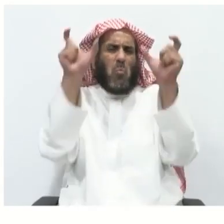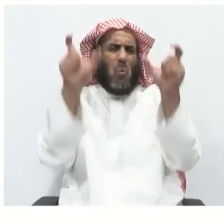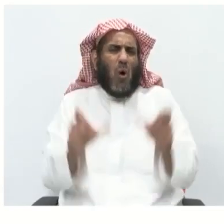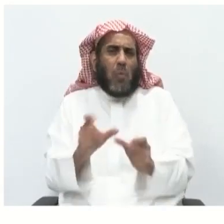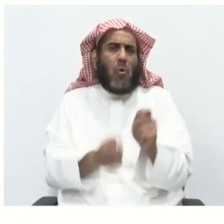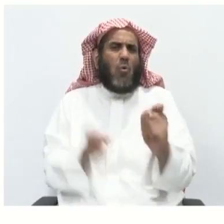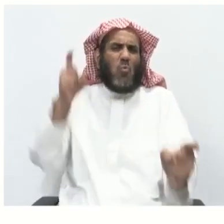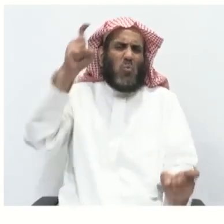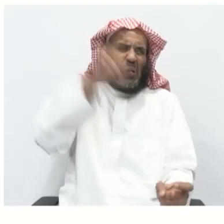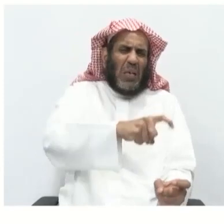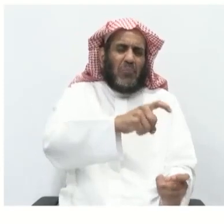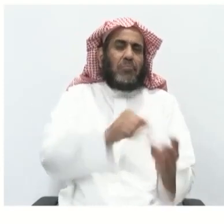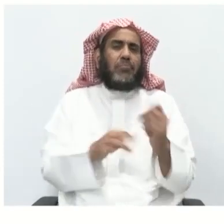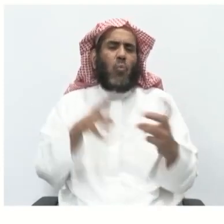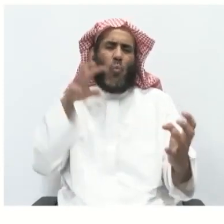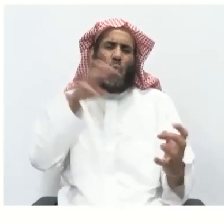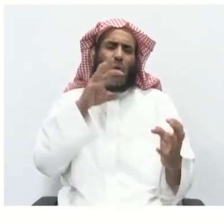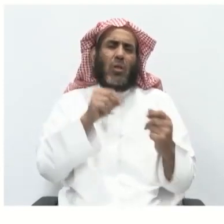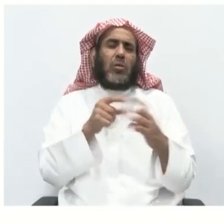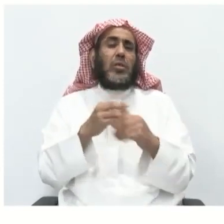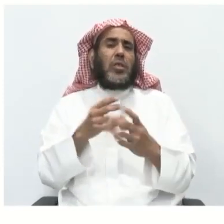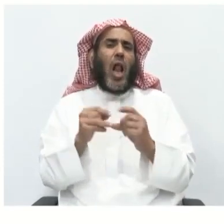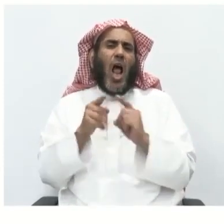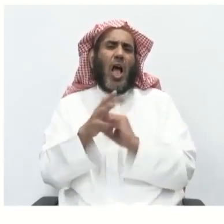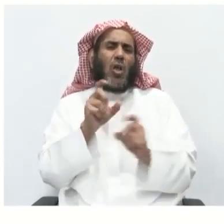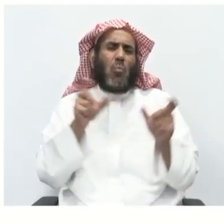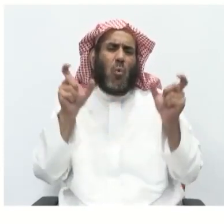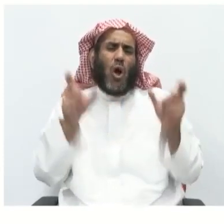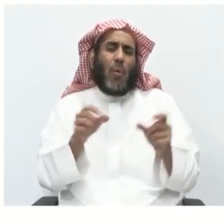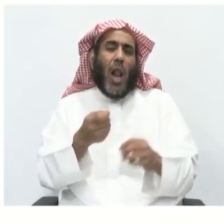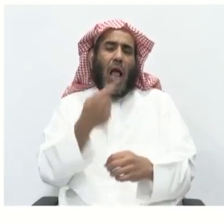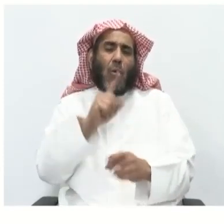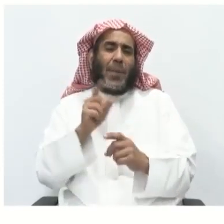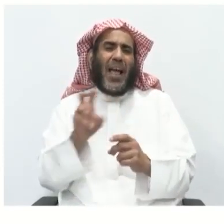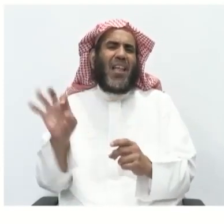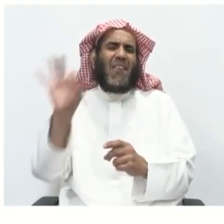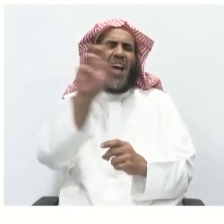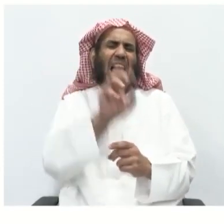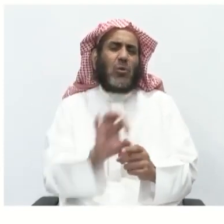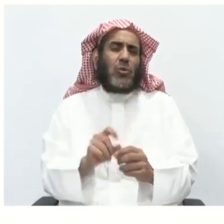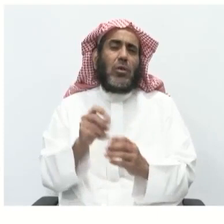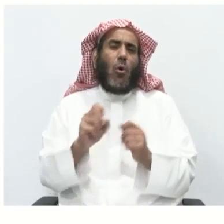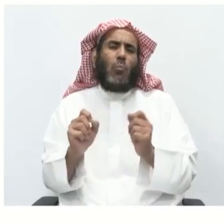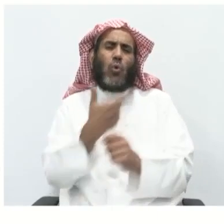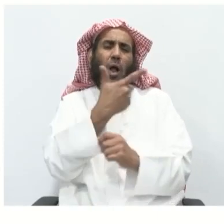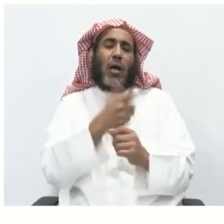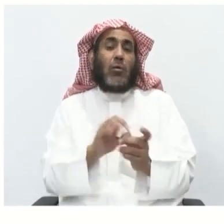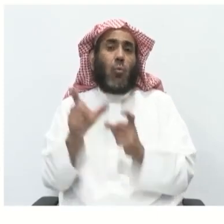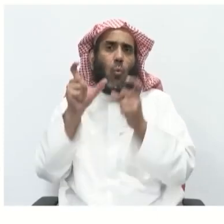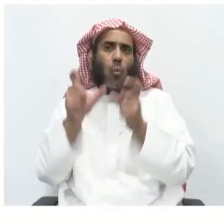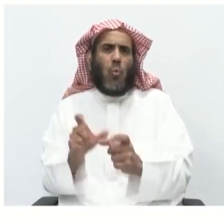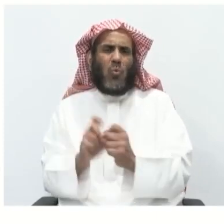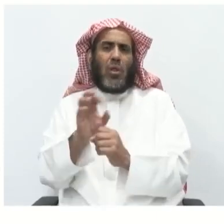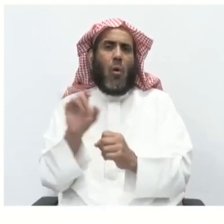والتغلب عليها اذ تظهر السلالات المقاومه للادويه من هذا الفيروس بسرعه وهذا يدل على